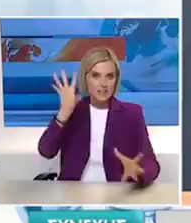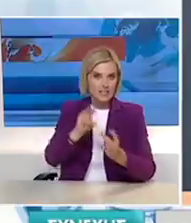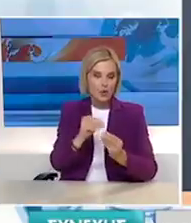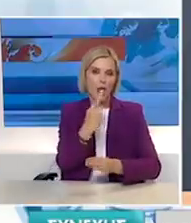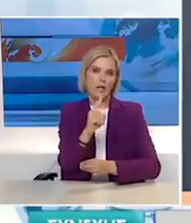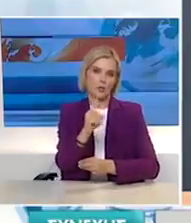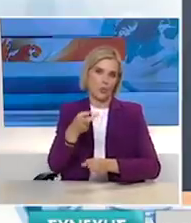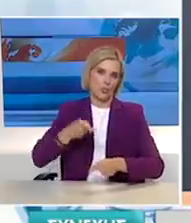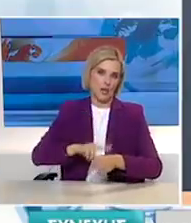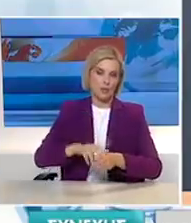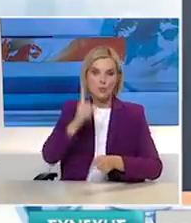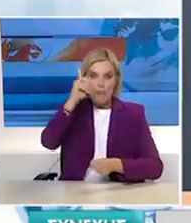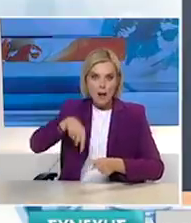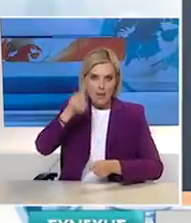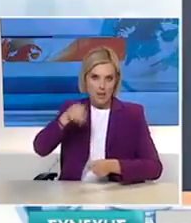μέρα.